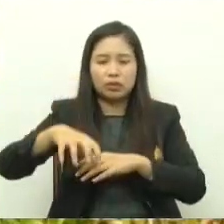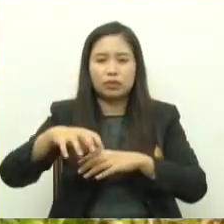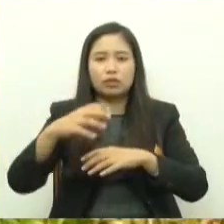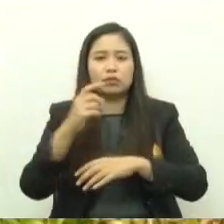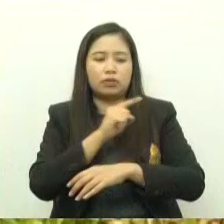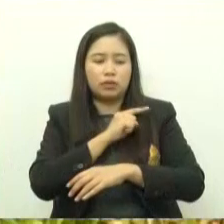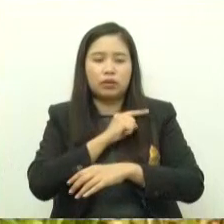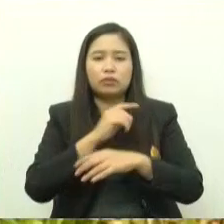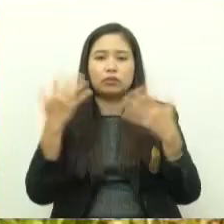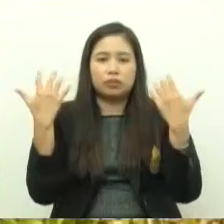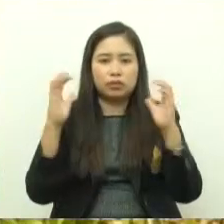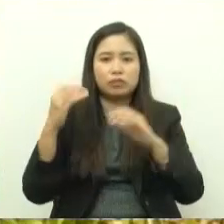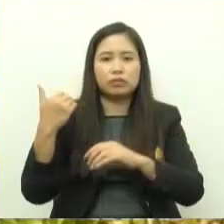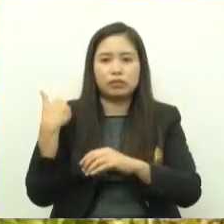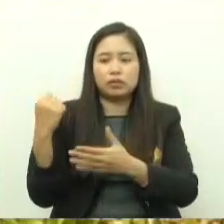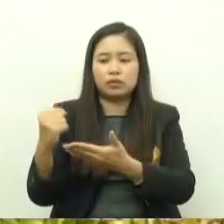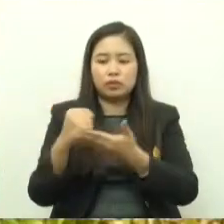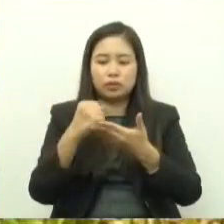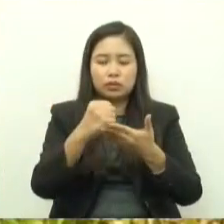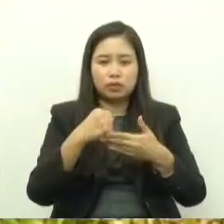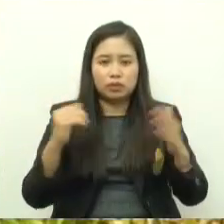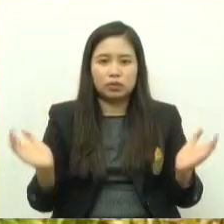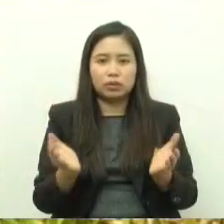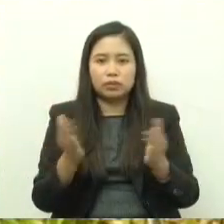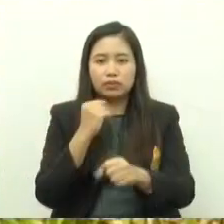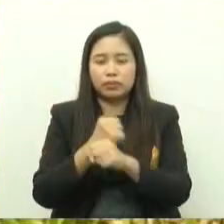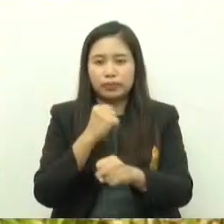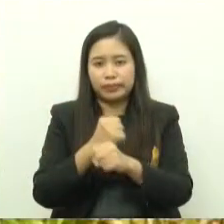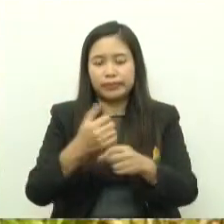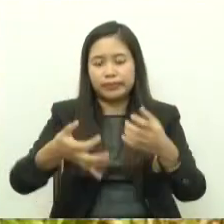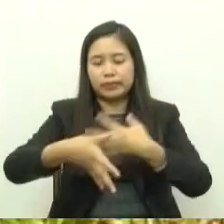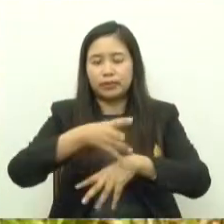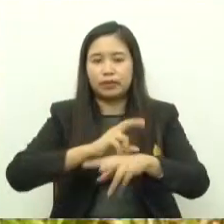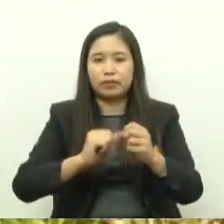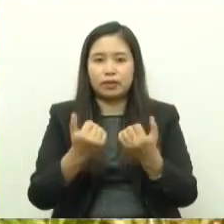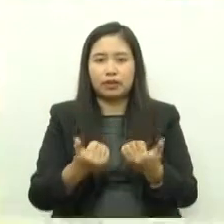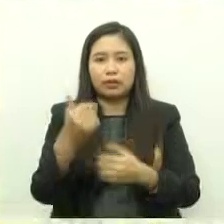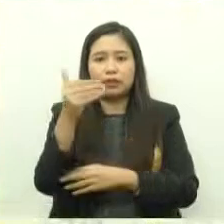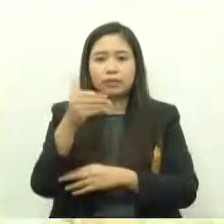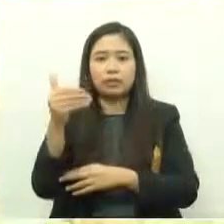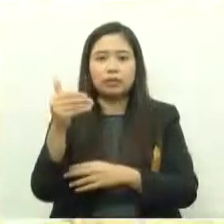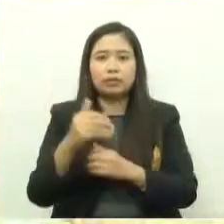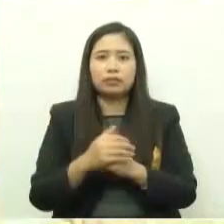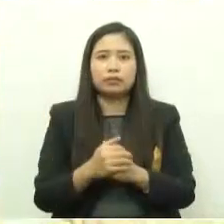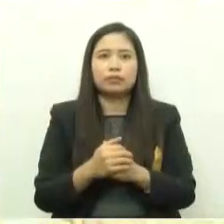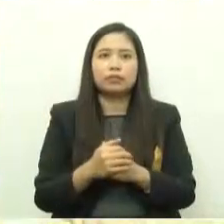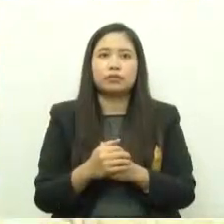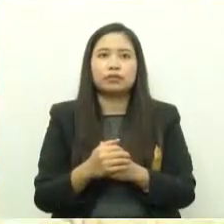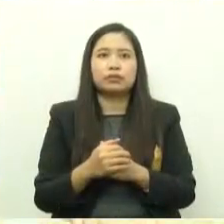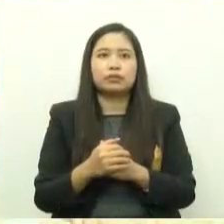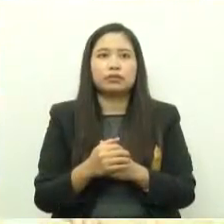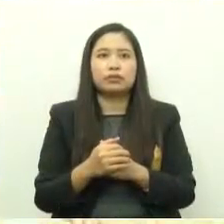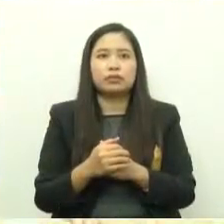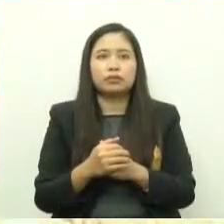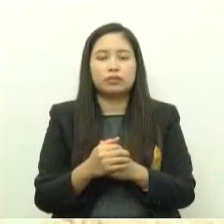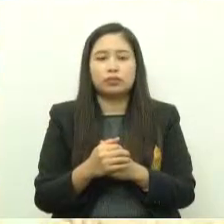และเอกชนค่ะที่จะมาช่วยสนับสนุนในการดำเนินงานศิลปหตกรรมนักเรียนระดับชาติขออนุญาตเรียนเชิญท่านผอ